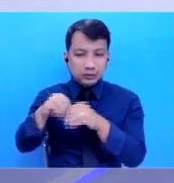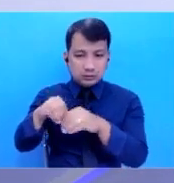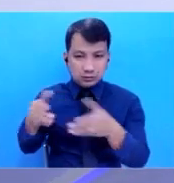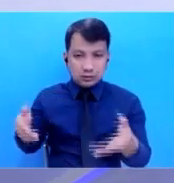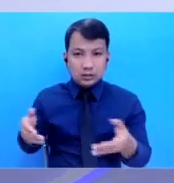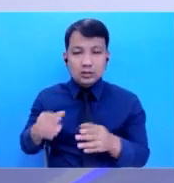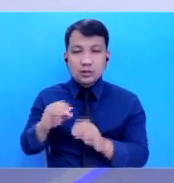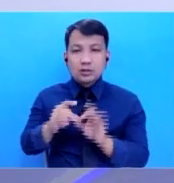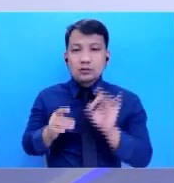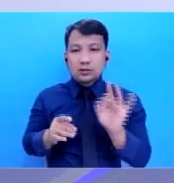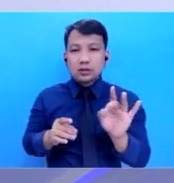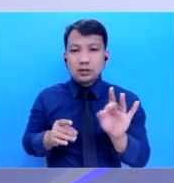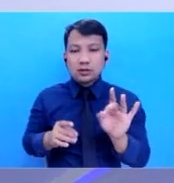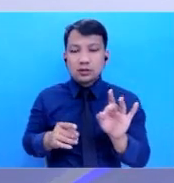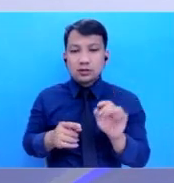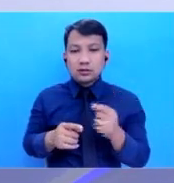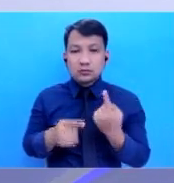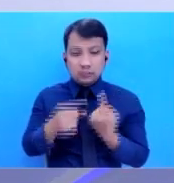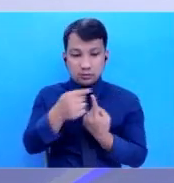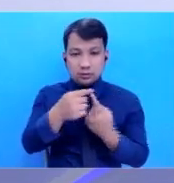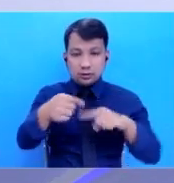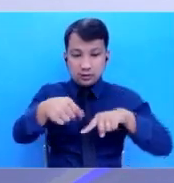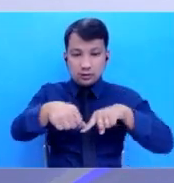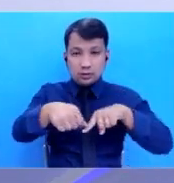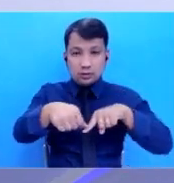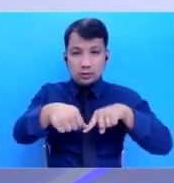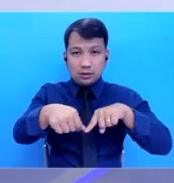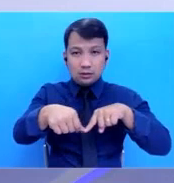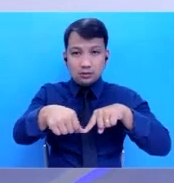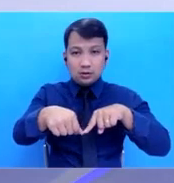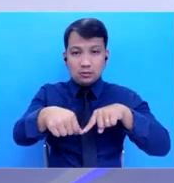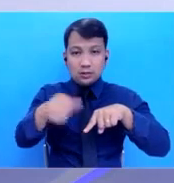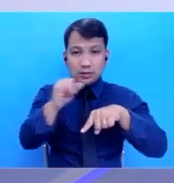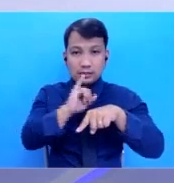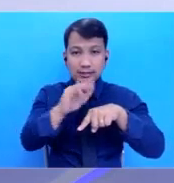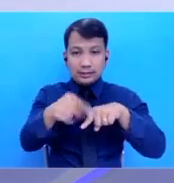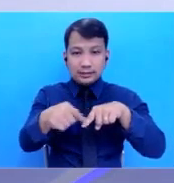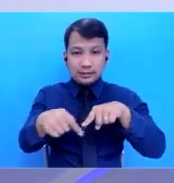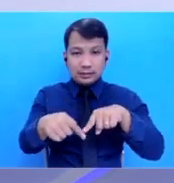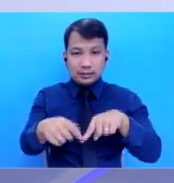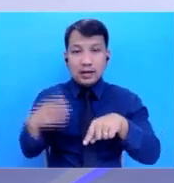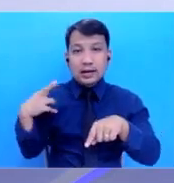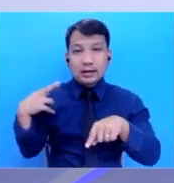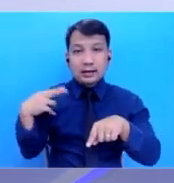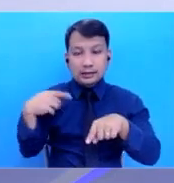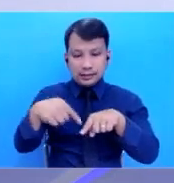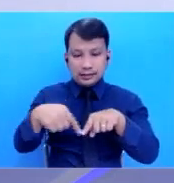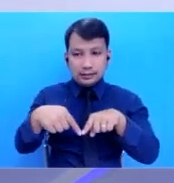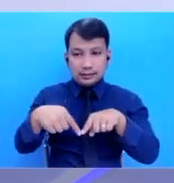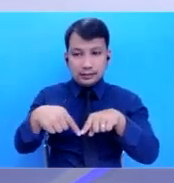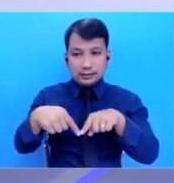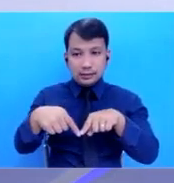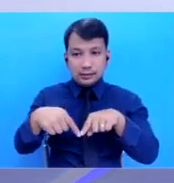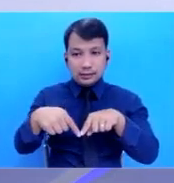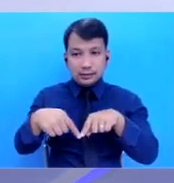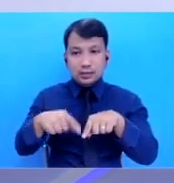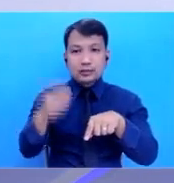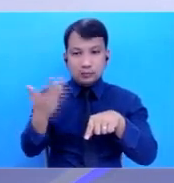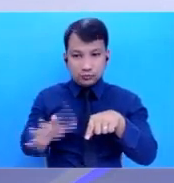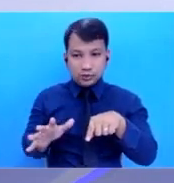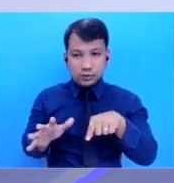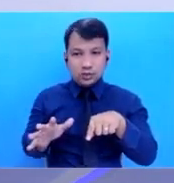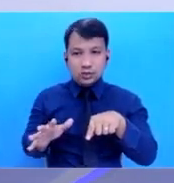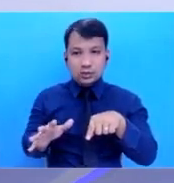8, magpalagay ng indelible ink sa kuko ng kanang hintuturo bilang tanda na tapos na kayong